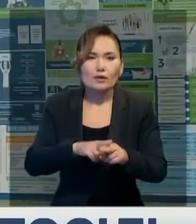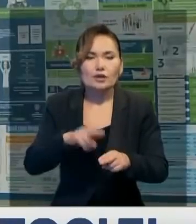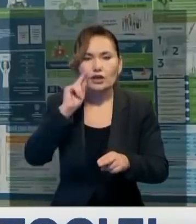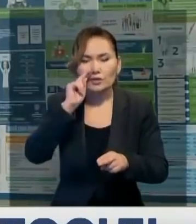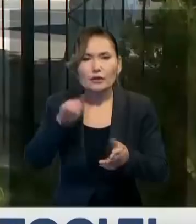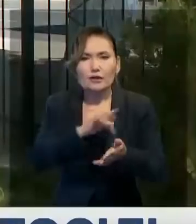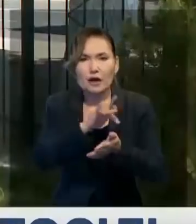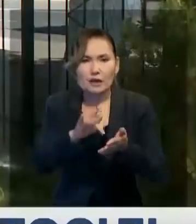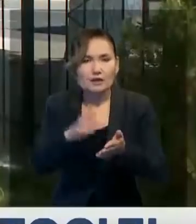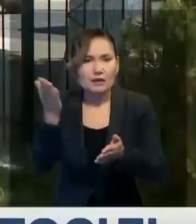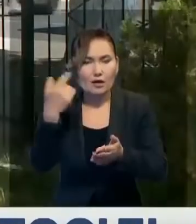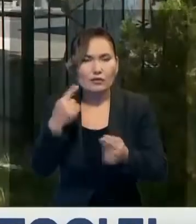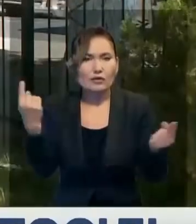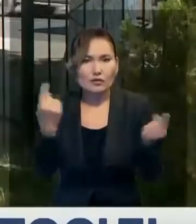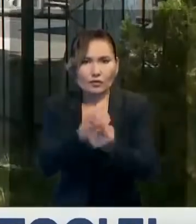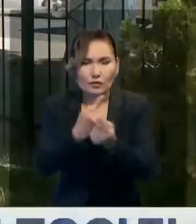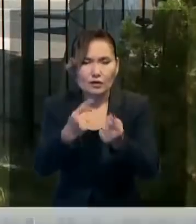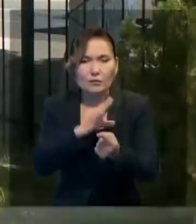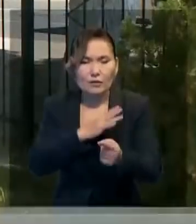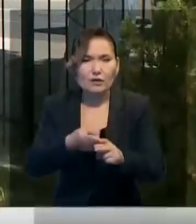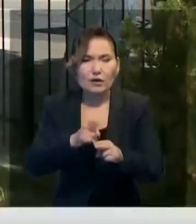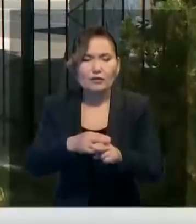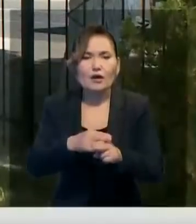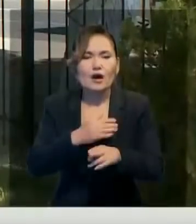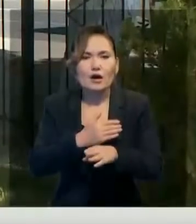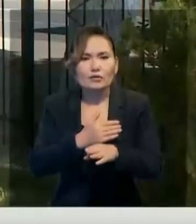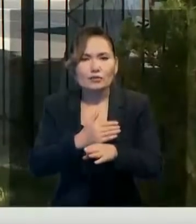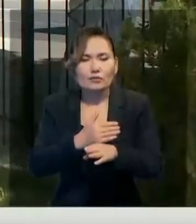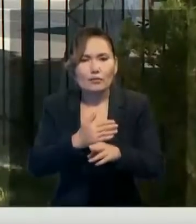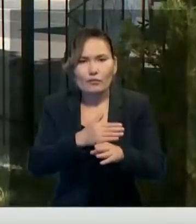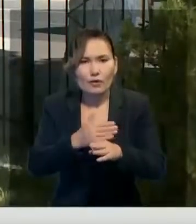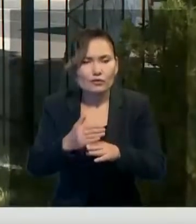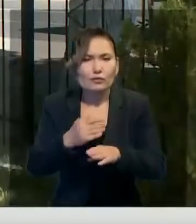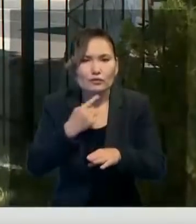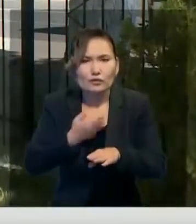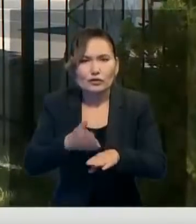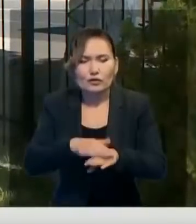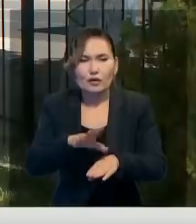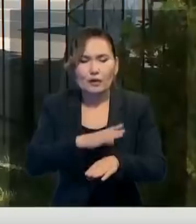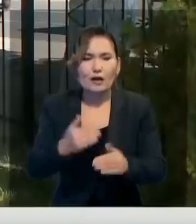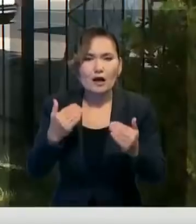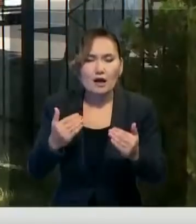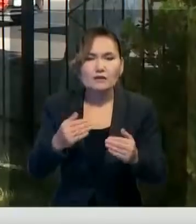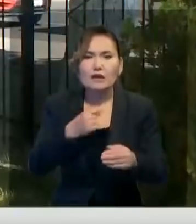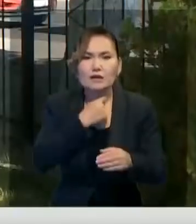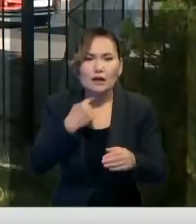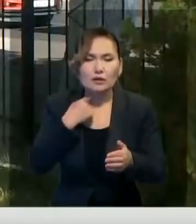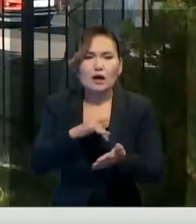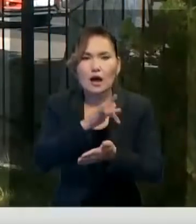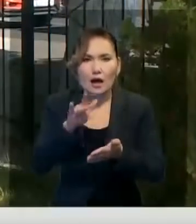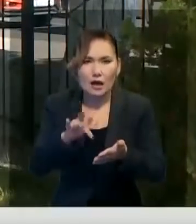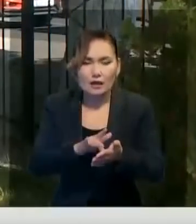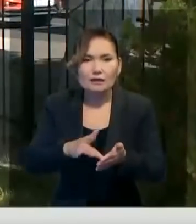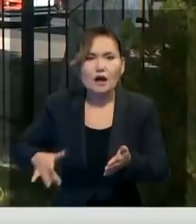өте қиын болды, потому что после операционный период жолы ауыр болды. Сондықтан қазірге өзіміздің Талдықорған қаласында жолға